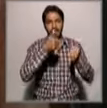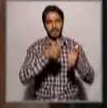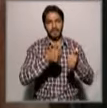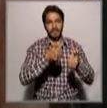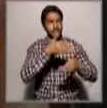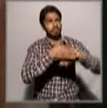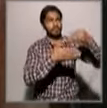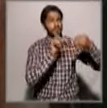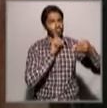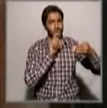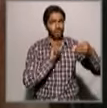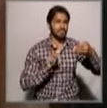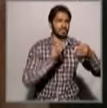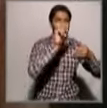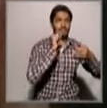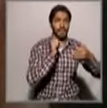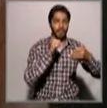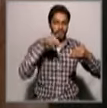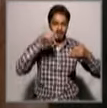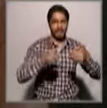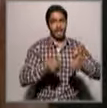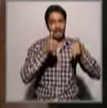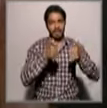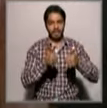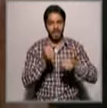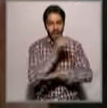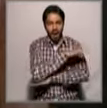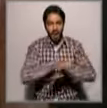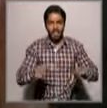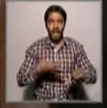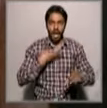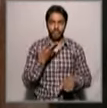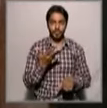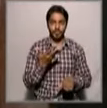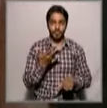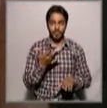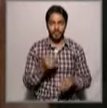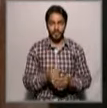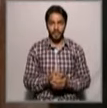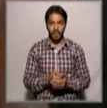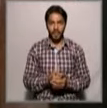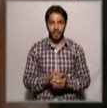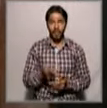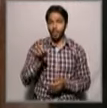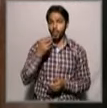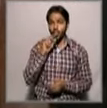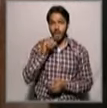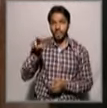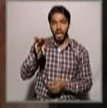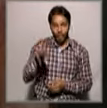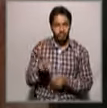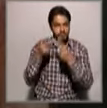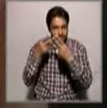بنيها في حياه ابوكوا، وابوكوا شاركوا وقال لكم ايه رايك اخوك يبني معاكوا، قلنا له ماشي. كويس. ماشي لظروفه، ما كناش نعرف